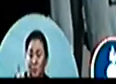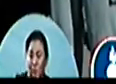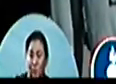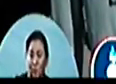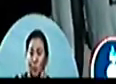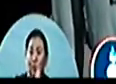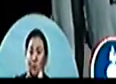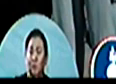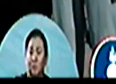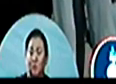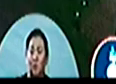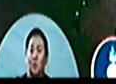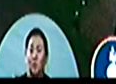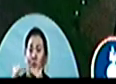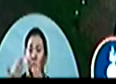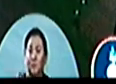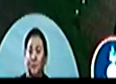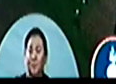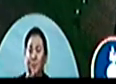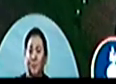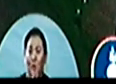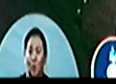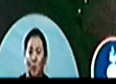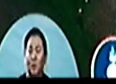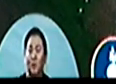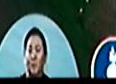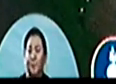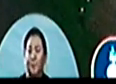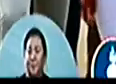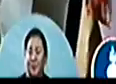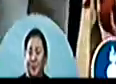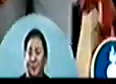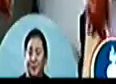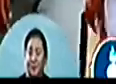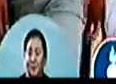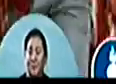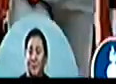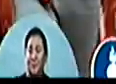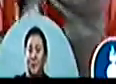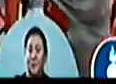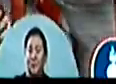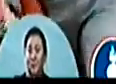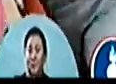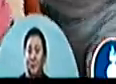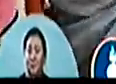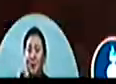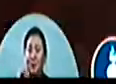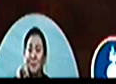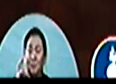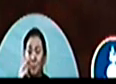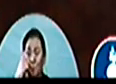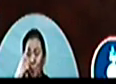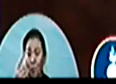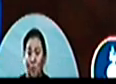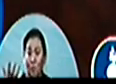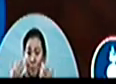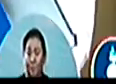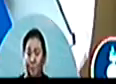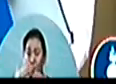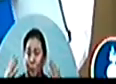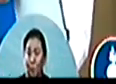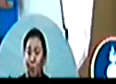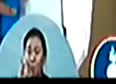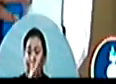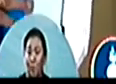яваа эгэл баатрууд билээ. Ардчилсан нам 30 жилийн өмнө тэмцэж байж олж авсан энэхүү олуутан хамгаалахын тулд өвчин төвлөрсүүлэхийн